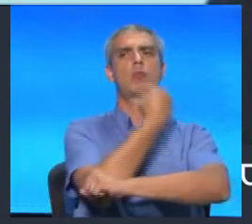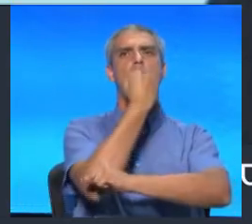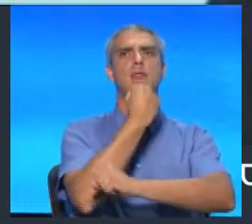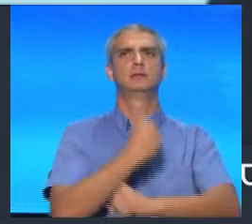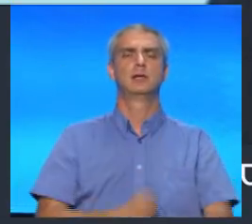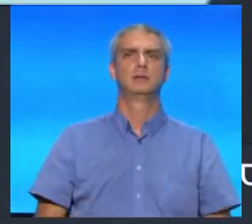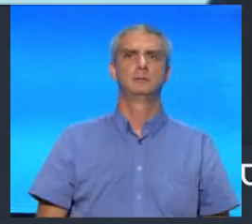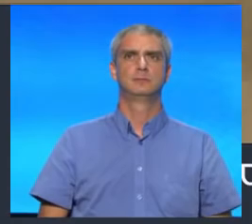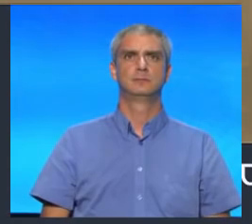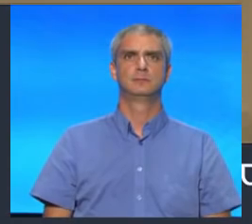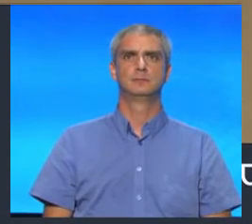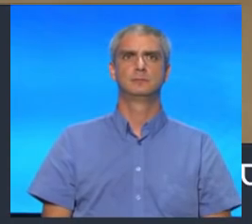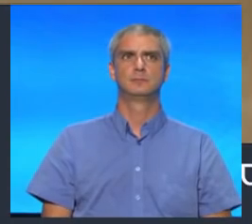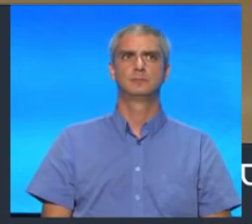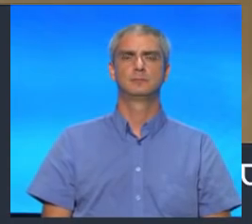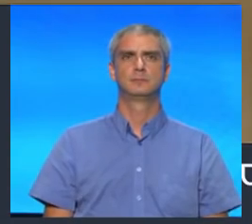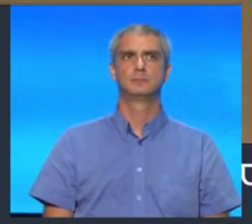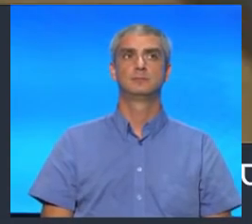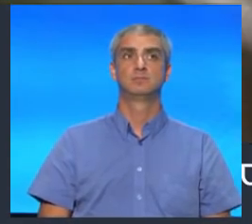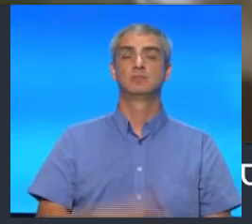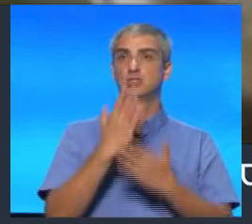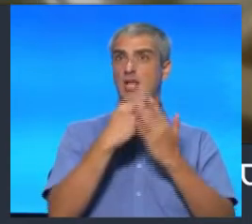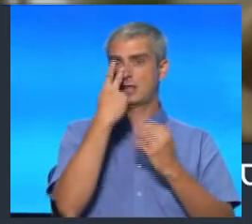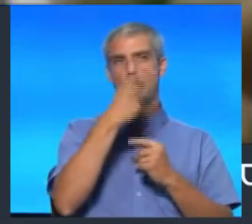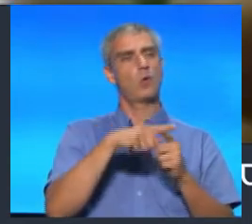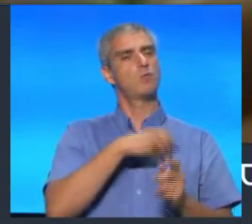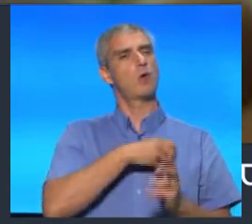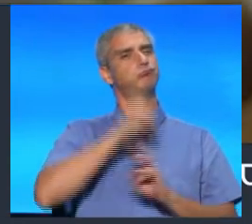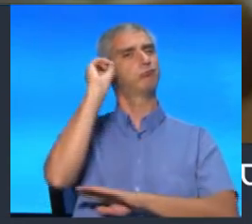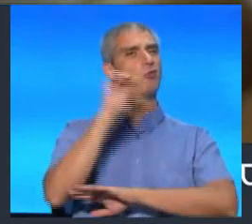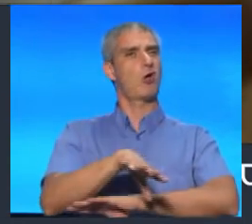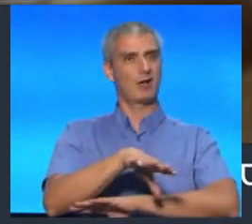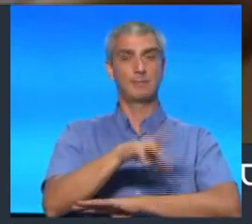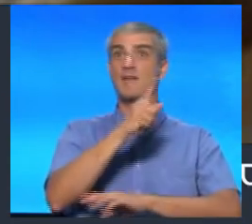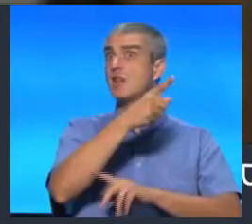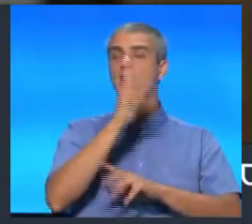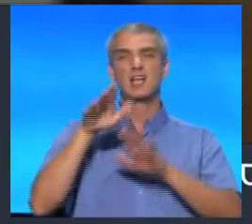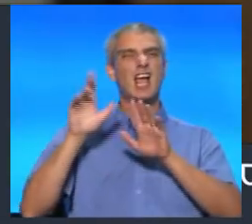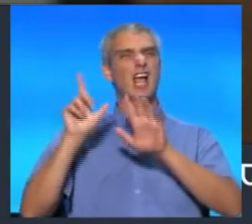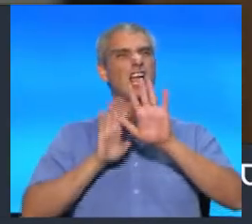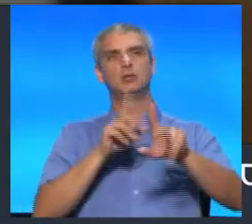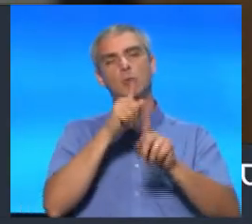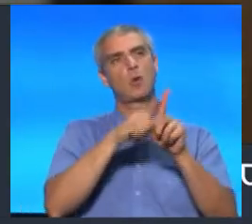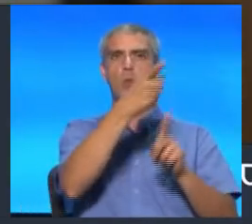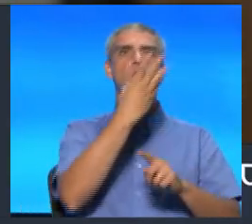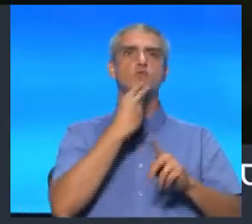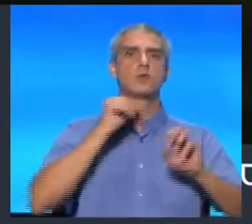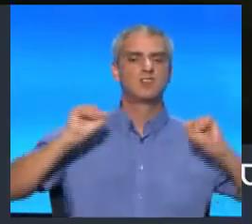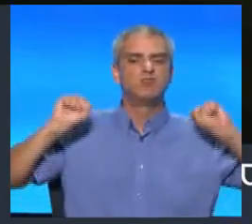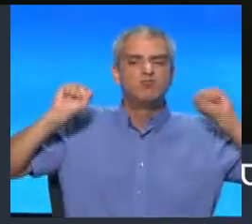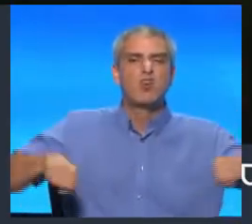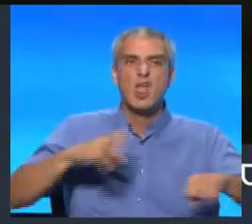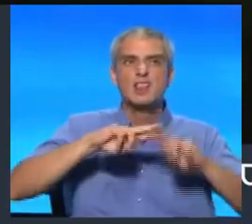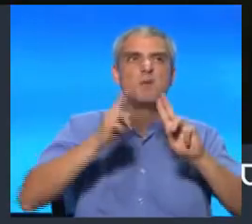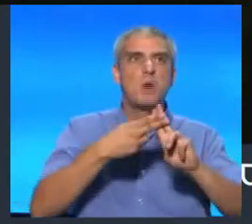I think we shall prevail. יש כאלה שיראו בו נדבן ופילנטרופ, ובין האנטישמים הוא יחשב ליהודי ששולט בעולם. דמותו של